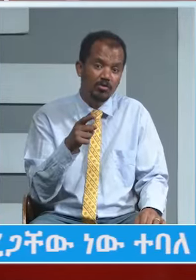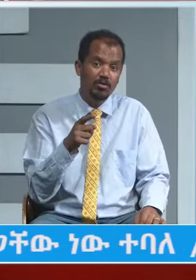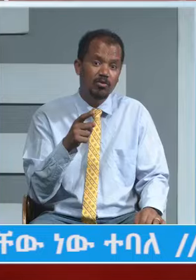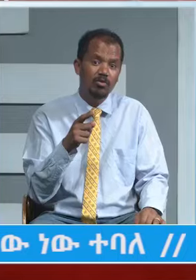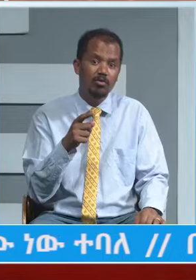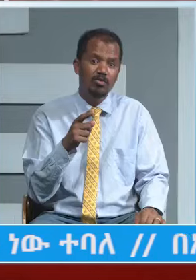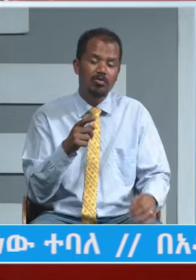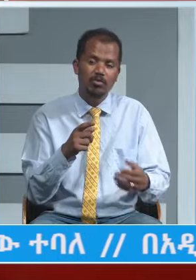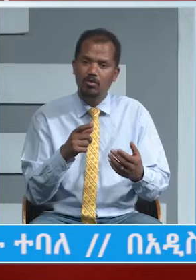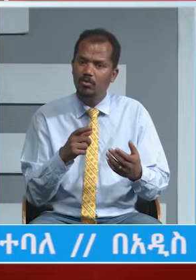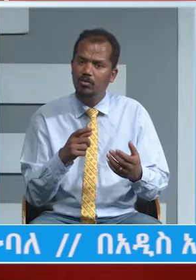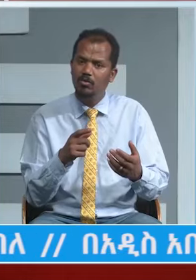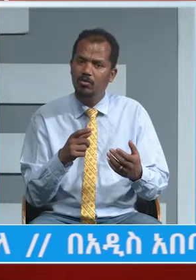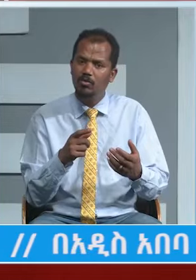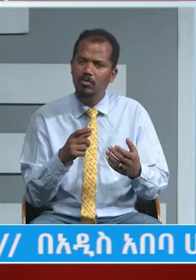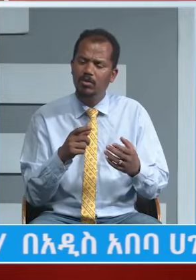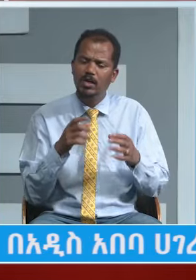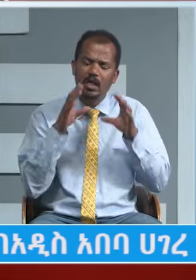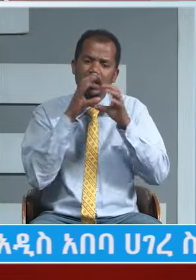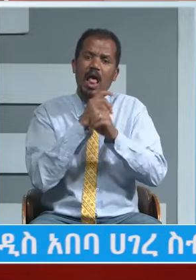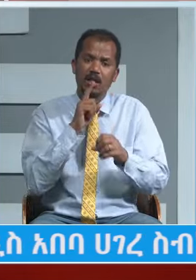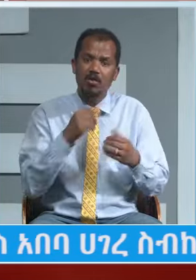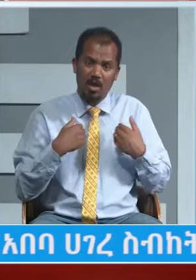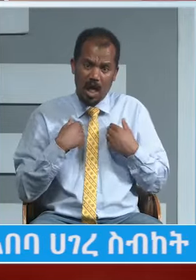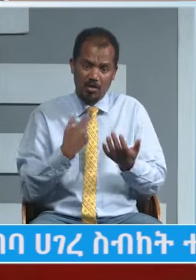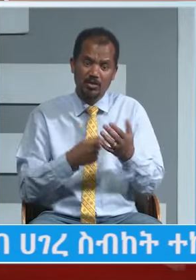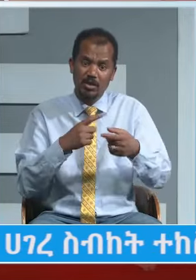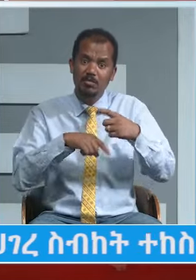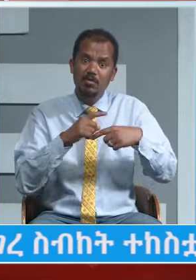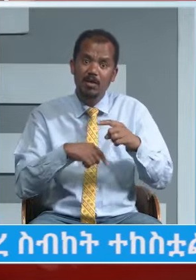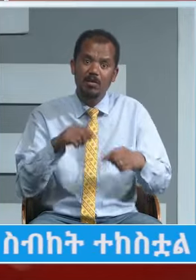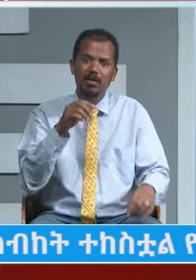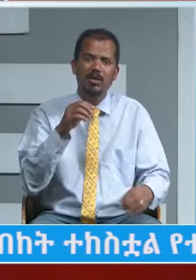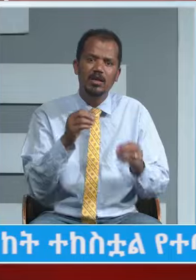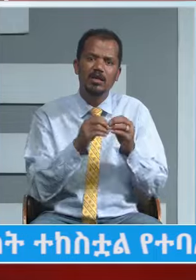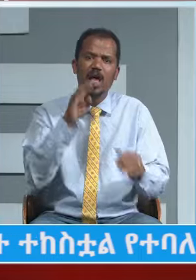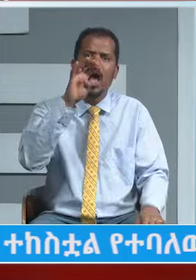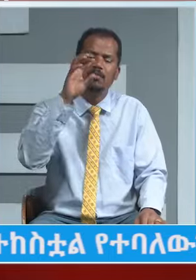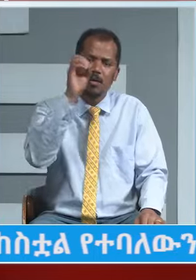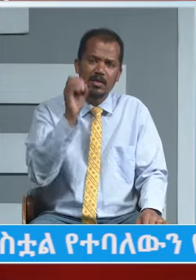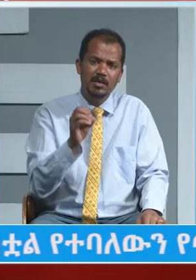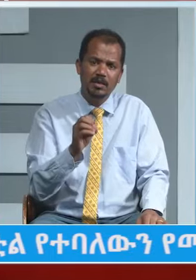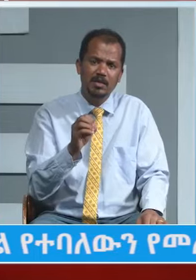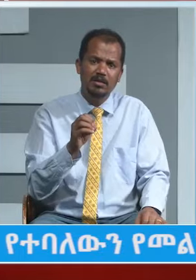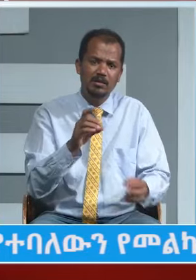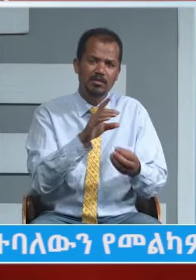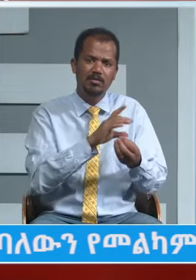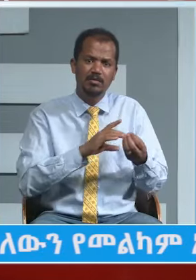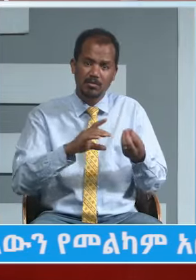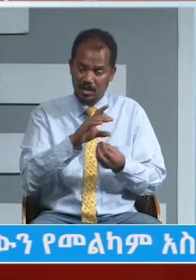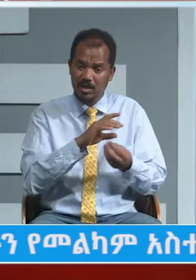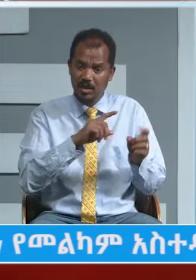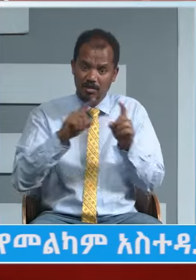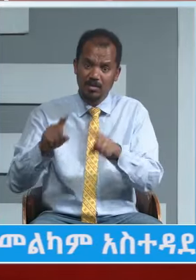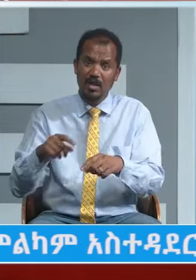እሱ ብዙ ፈዳው ተቆርጦ ነው ያው እየተላከ ያለ ማለት ትሬጀሪ የሚወርደው። ስለዚህ 60-40 ነው። 40% ከክልል